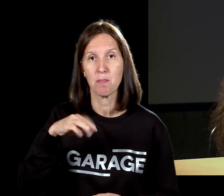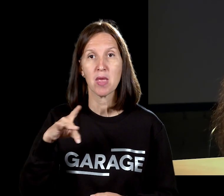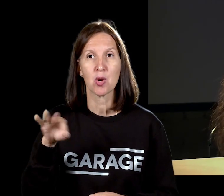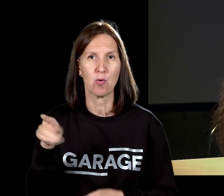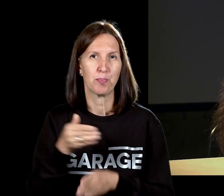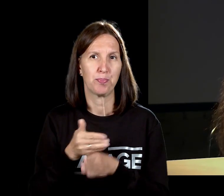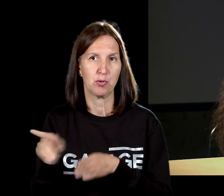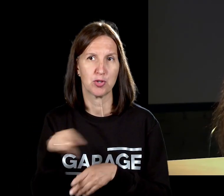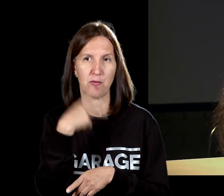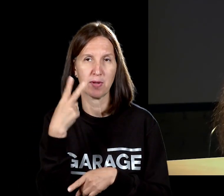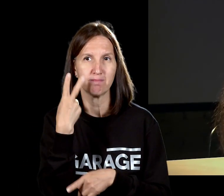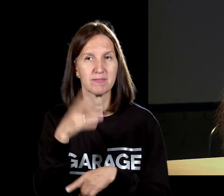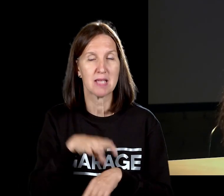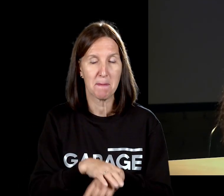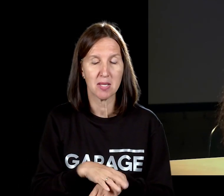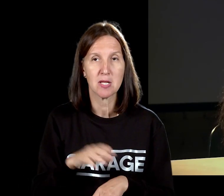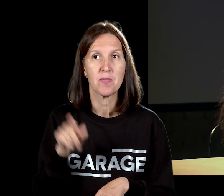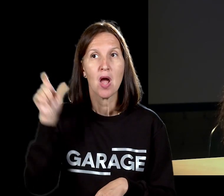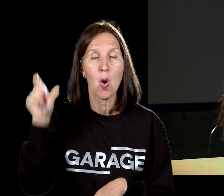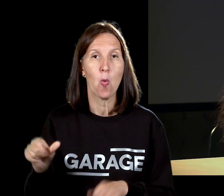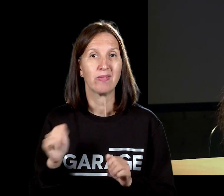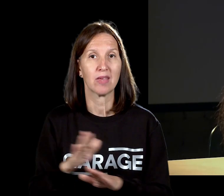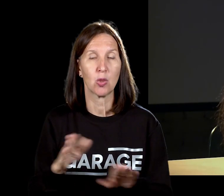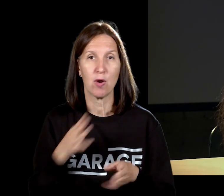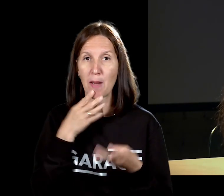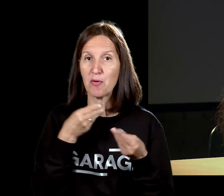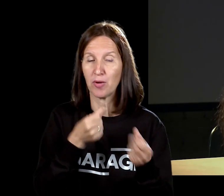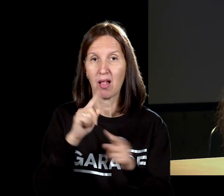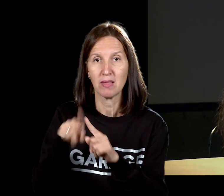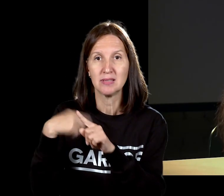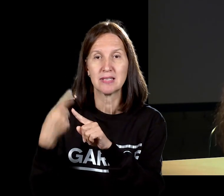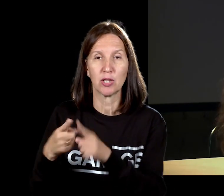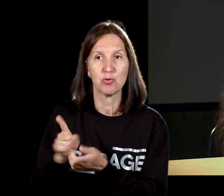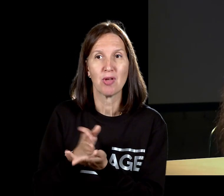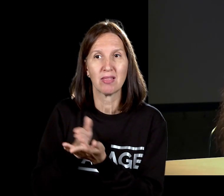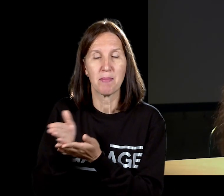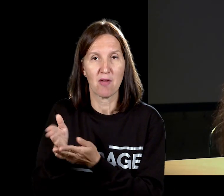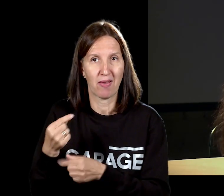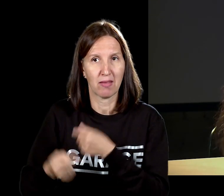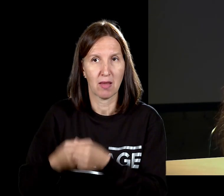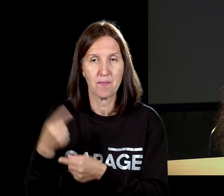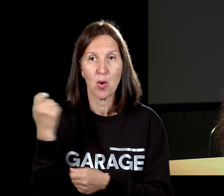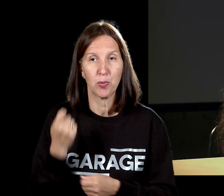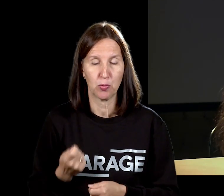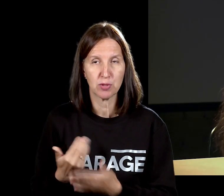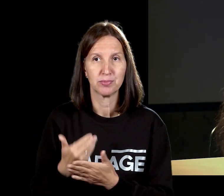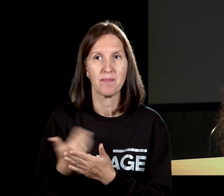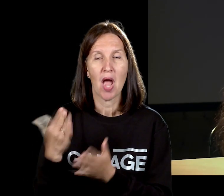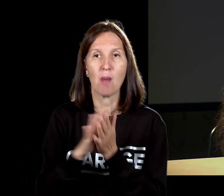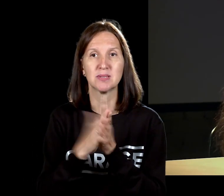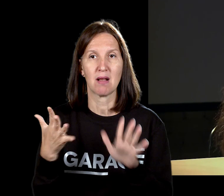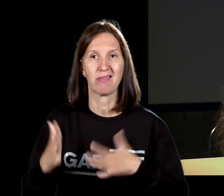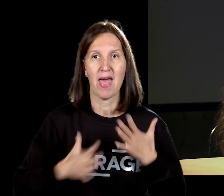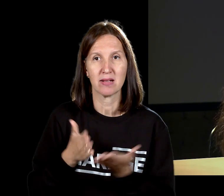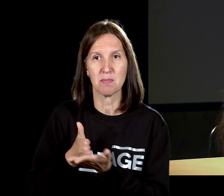увидим, что он не только повлиял на следующую генерацию художников, он не только повлиял на абстрактных экспрессионистов, но